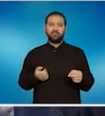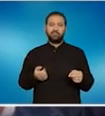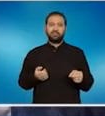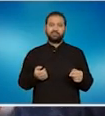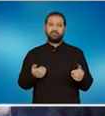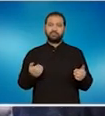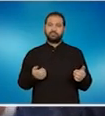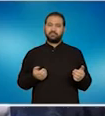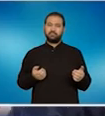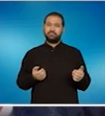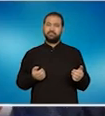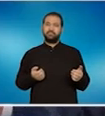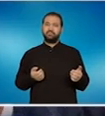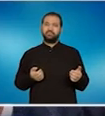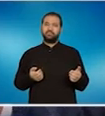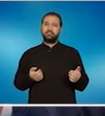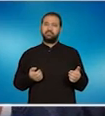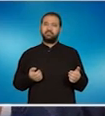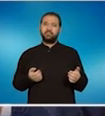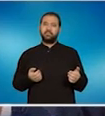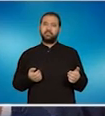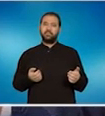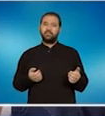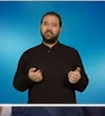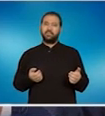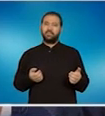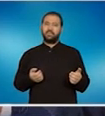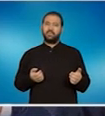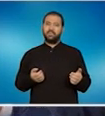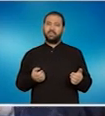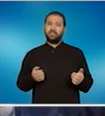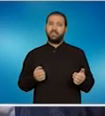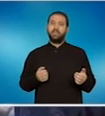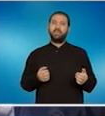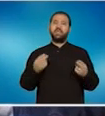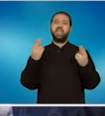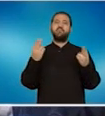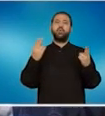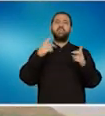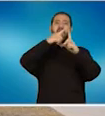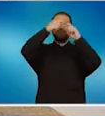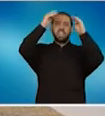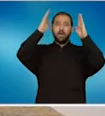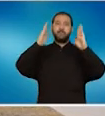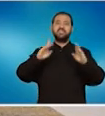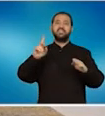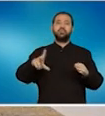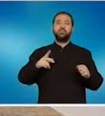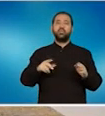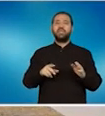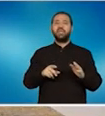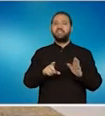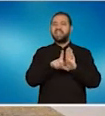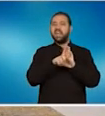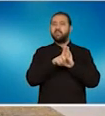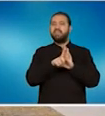către maturitatea deplină, tragem nădejde acum, că misiunea bisericii nu este reglementată